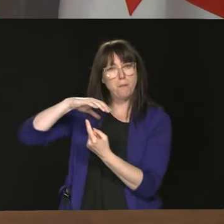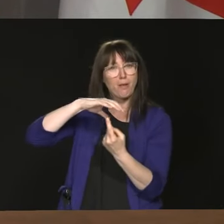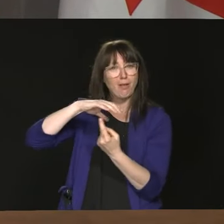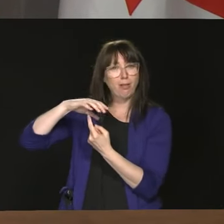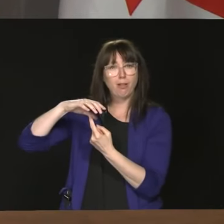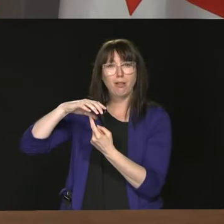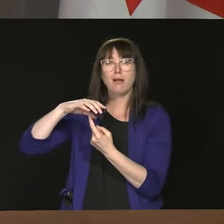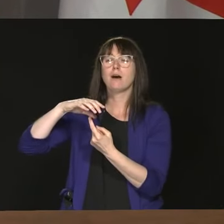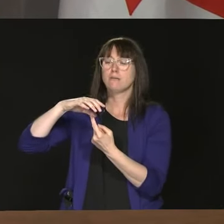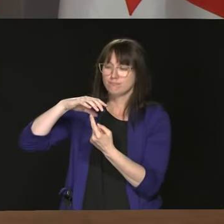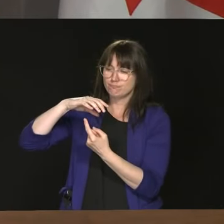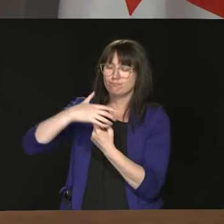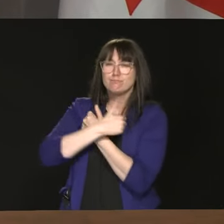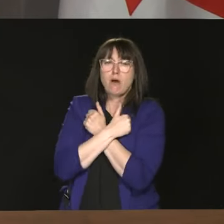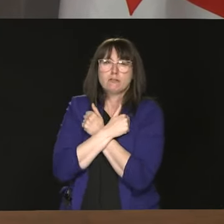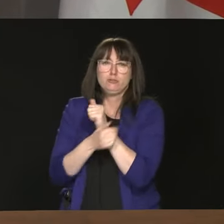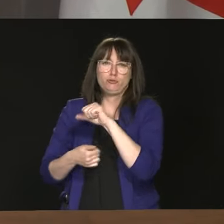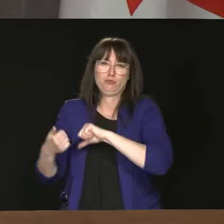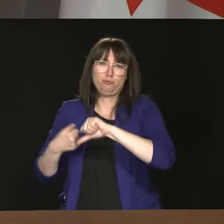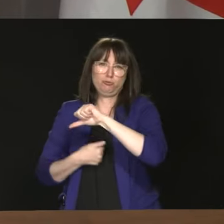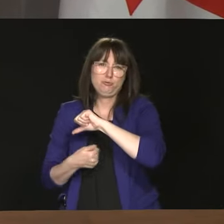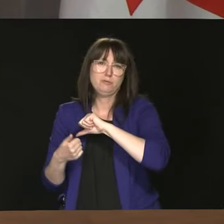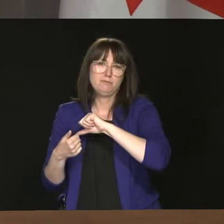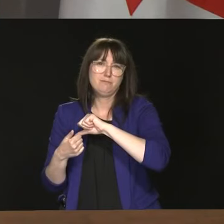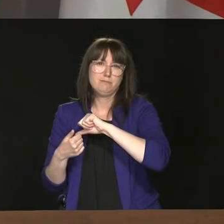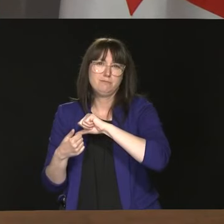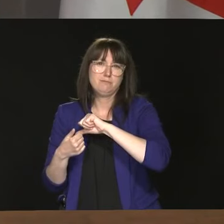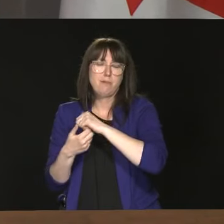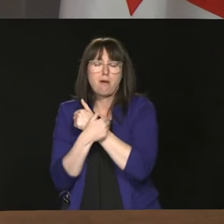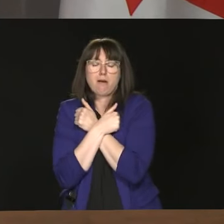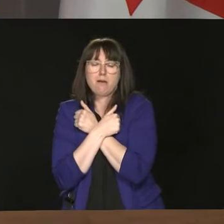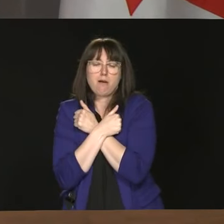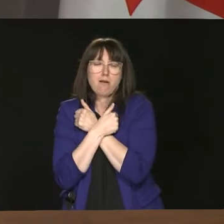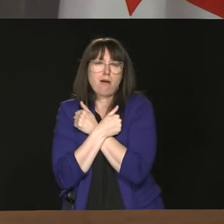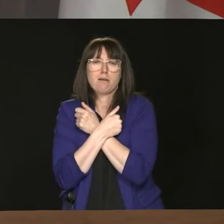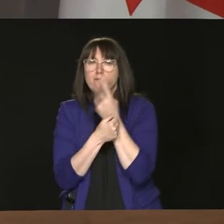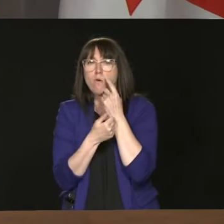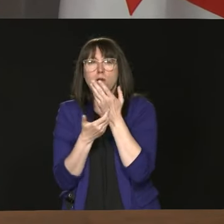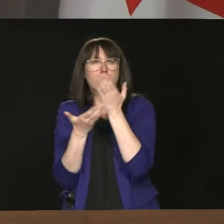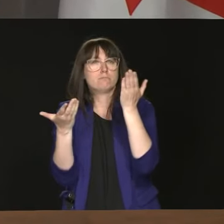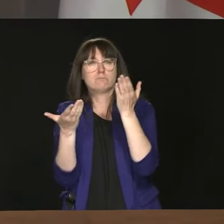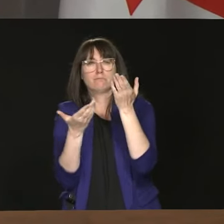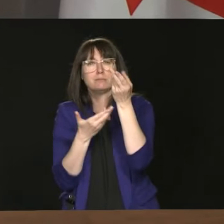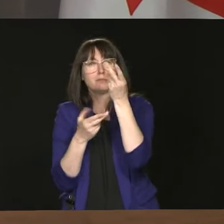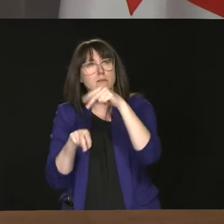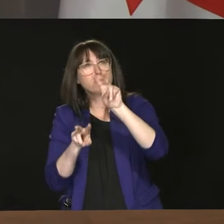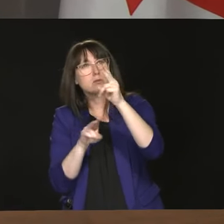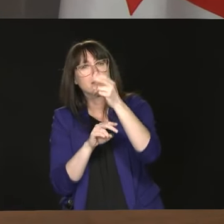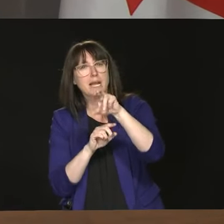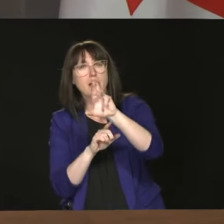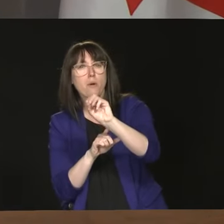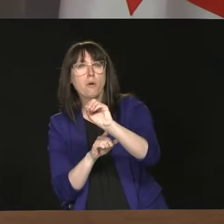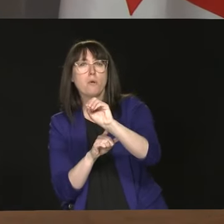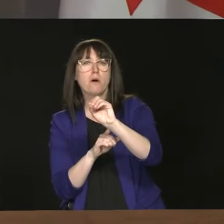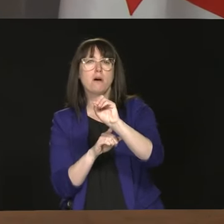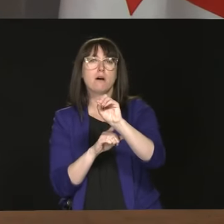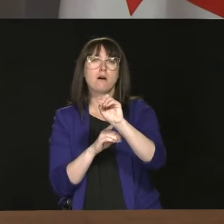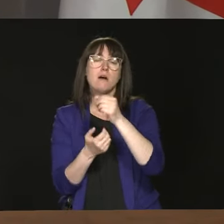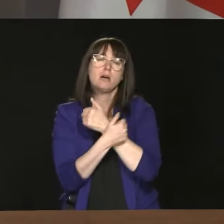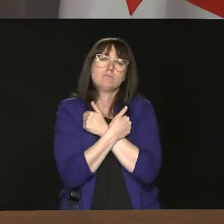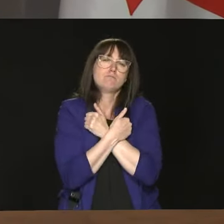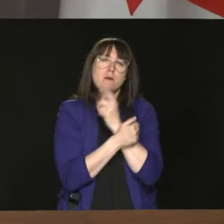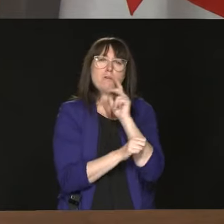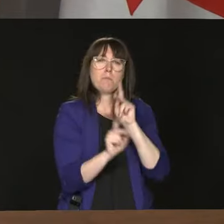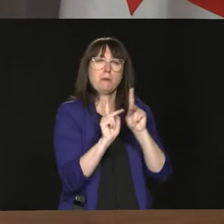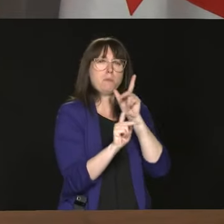Serrez-les contre vous pour nos Hug it héros out et for pour our tous ceux heroes qui sont isolés, and for qui all ne peuvent those who serrer are isolated, les leurs. while they cannot Restez à la hug their maison,